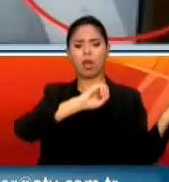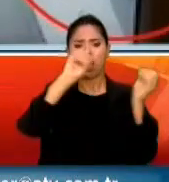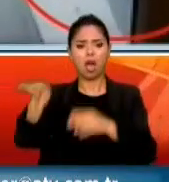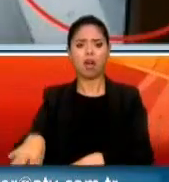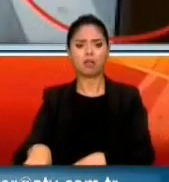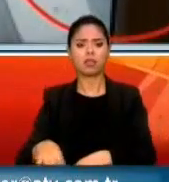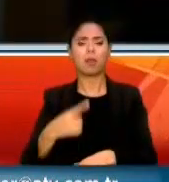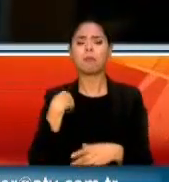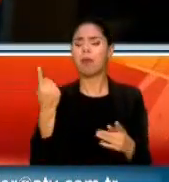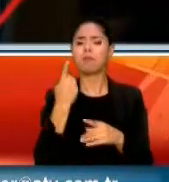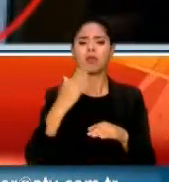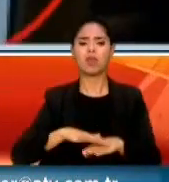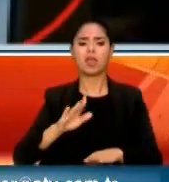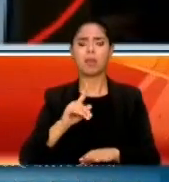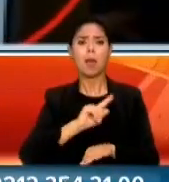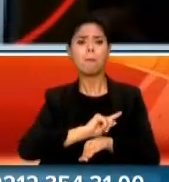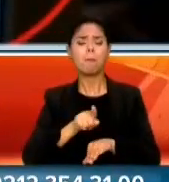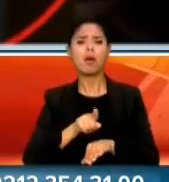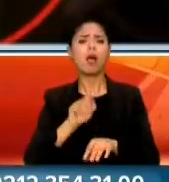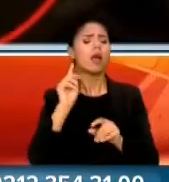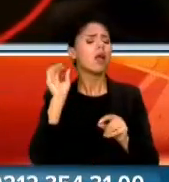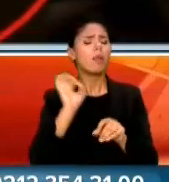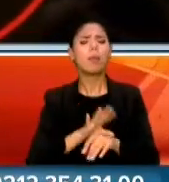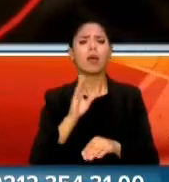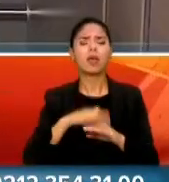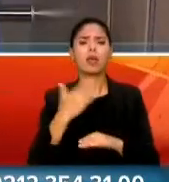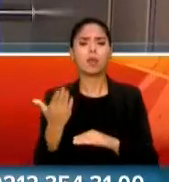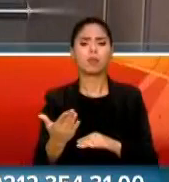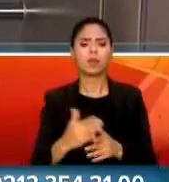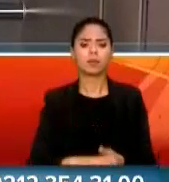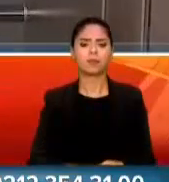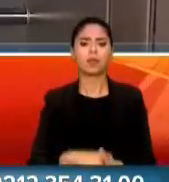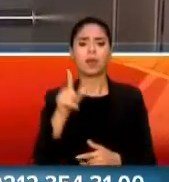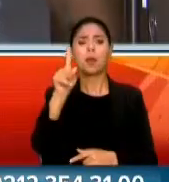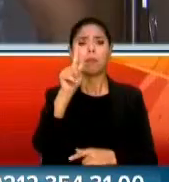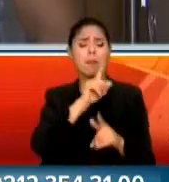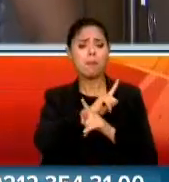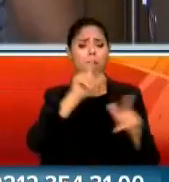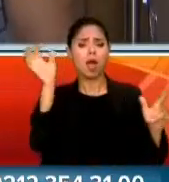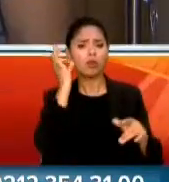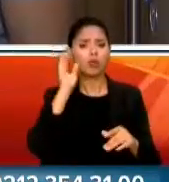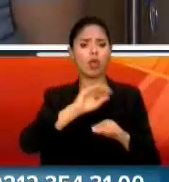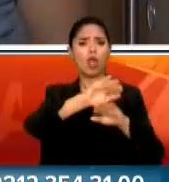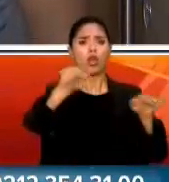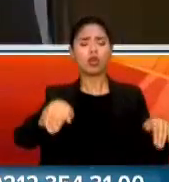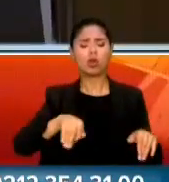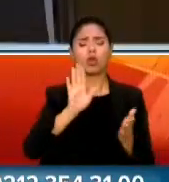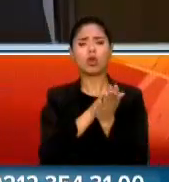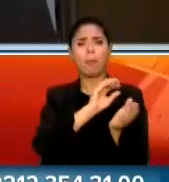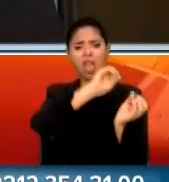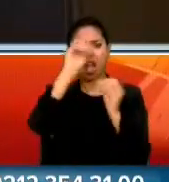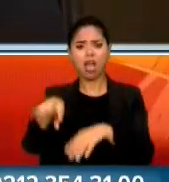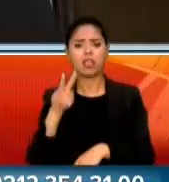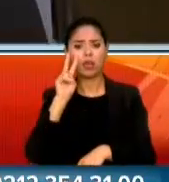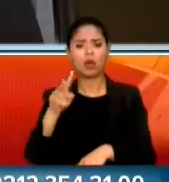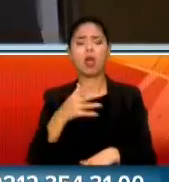yapamadım. Yapamadım, saniye. Sadece saniyeler içerisinde oldu. Birden bir bağırış geldi. Köpeği aşağı fırlattığını gördük. Üzüldük